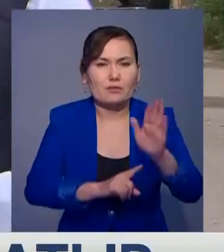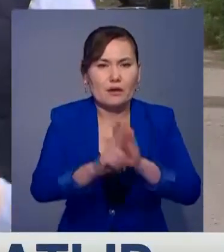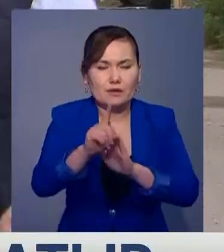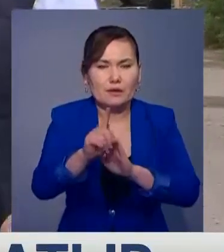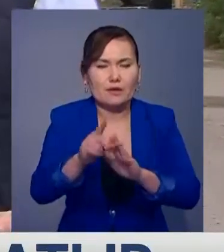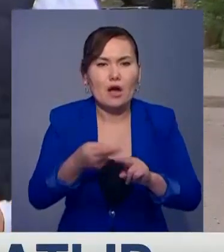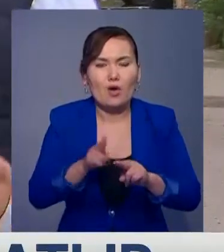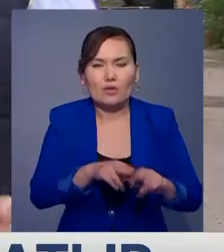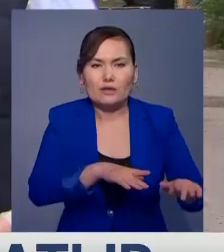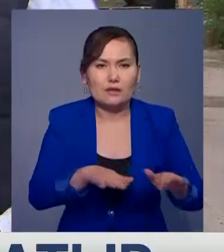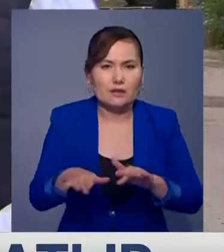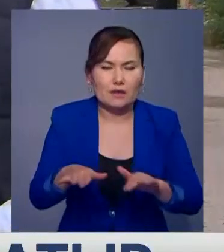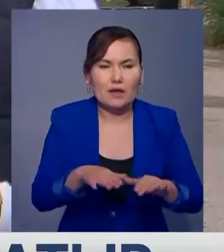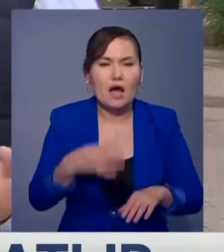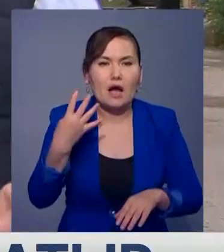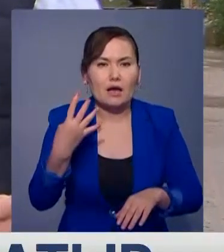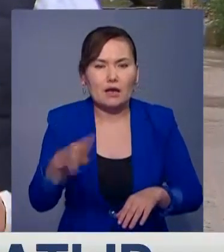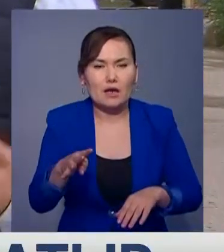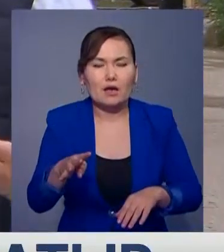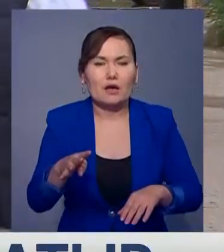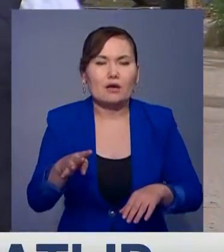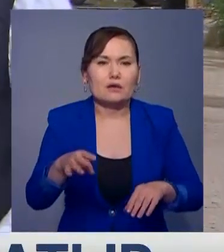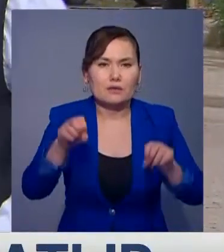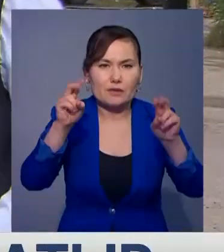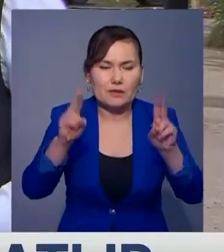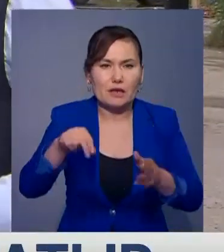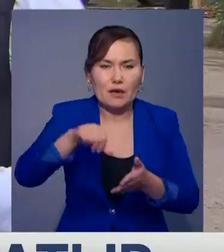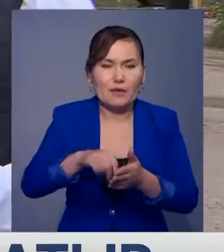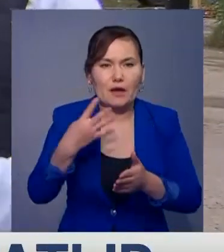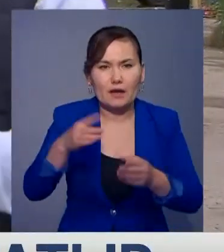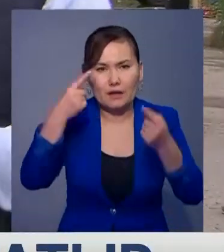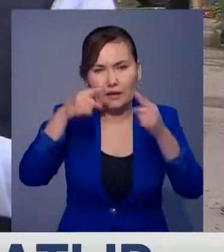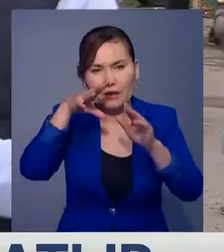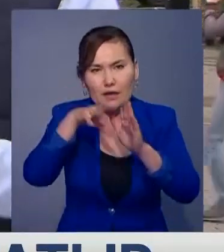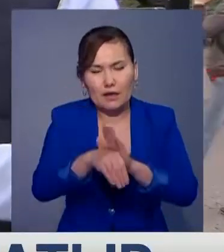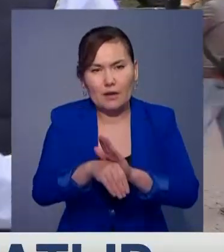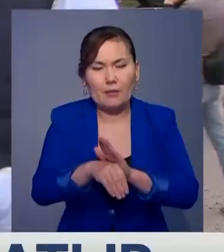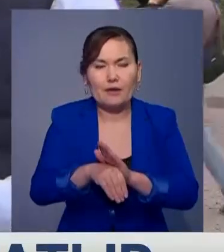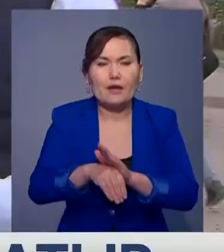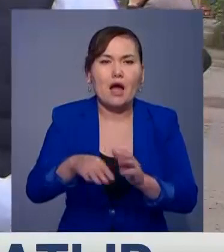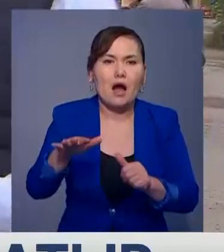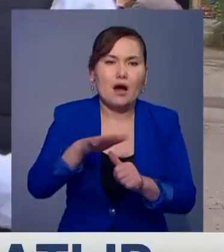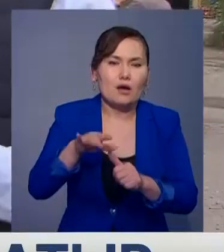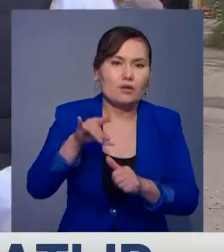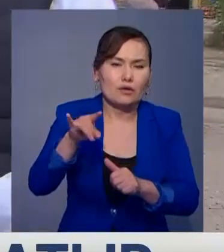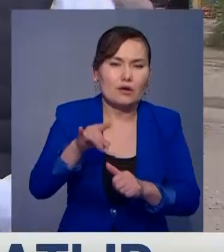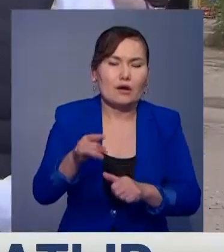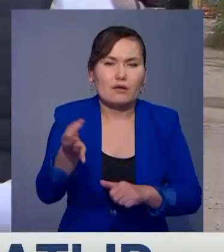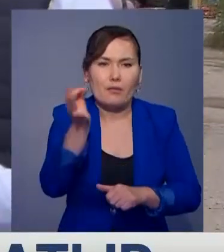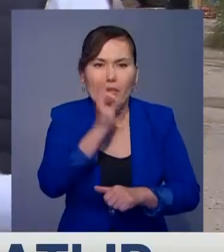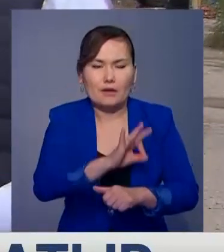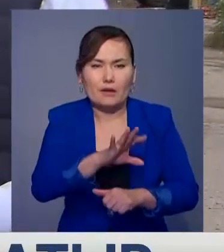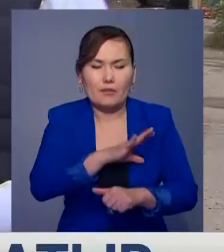іске 40-қа жуық өрт сөндірушілер, 40-тан астам техника, сонымен қатар әуеден өшіруші тікұшақтарда пайдаланып